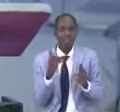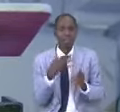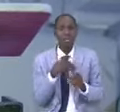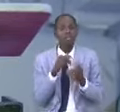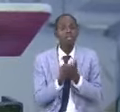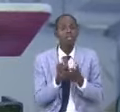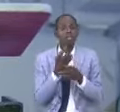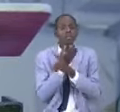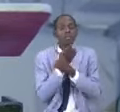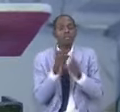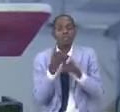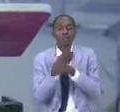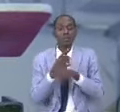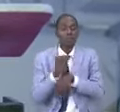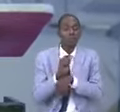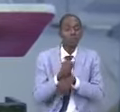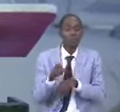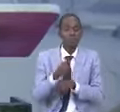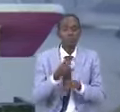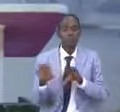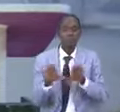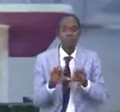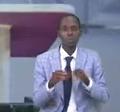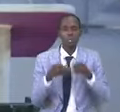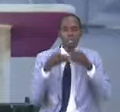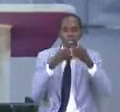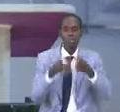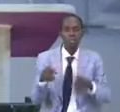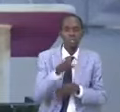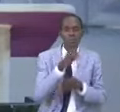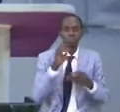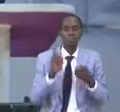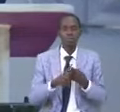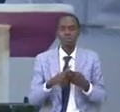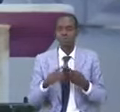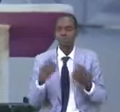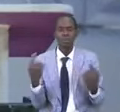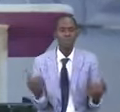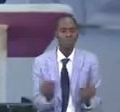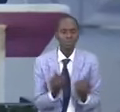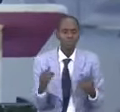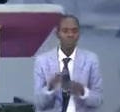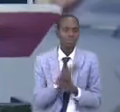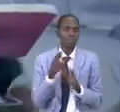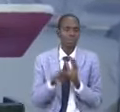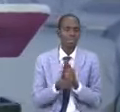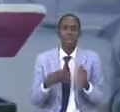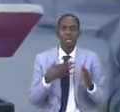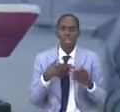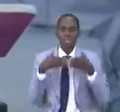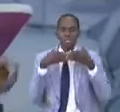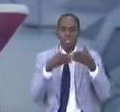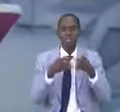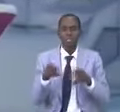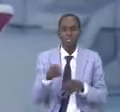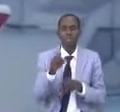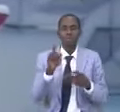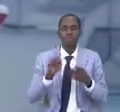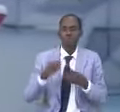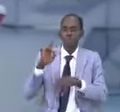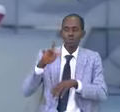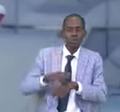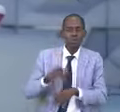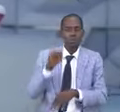délivrance la délivrance les conduit à toucher les parties sensibles de du corps de la fille il faut la délivrance et la délivrance les